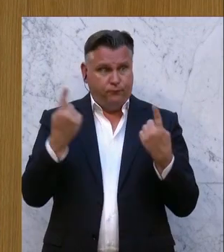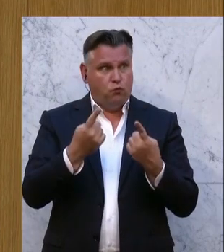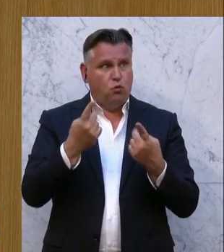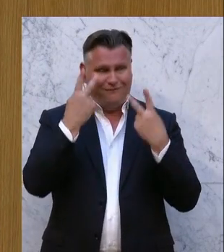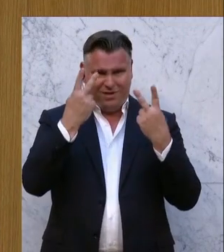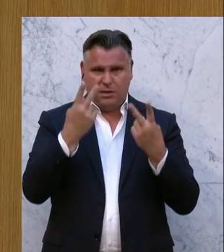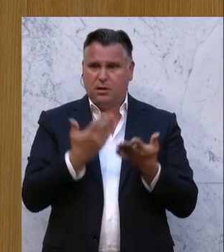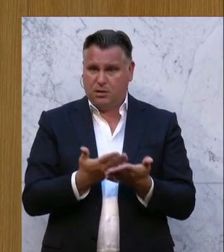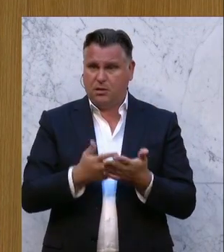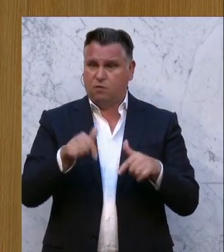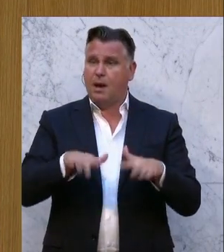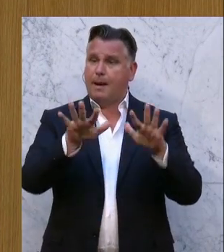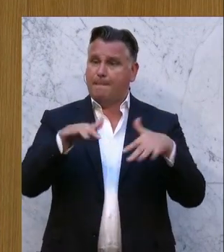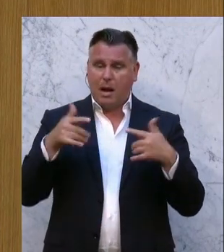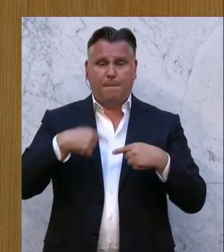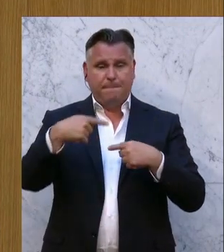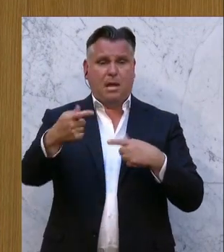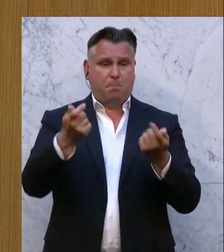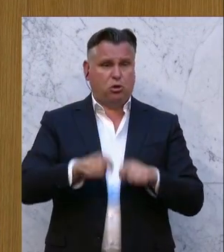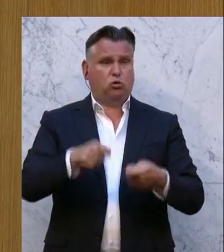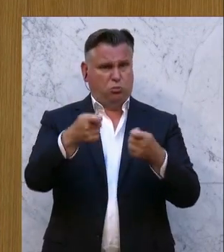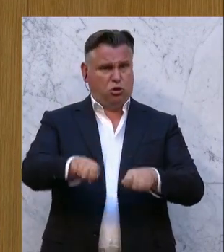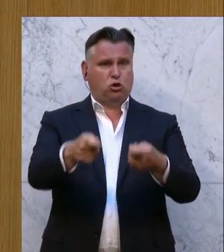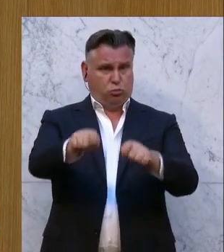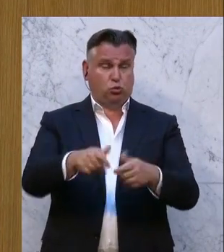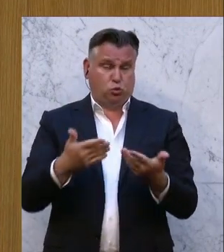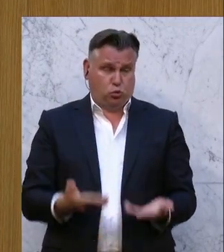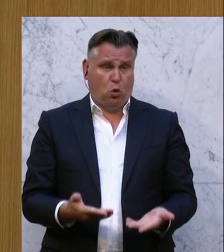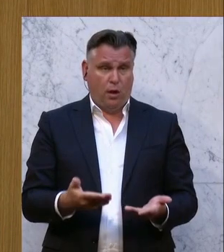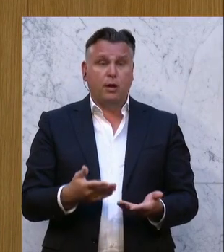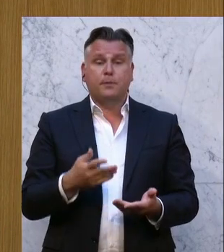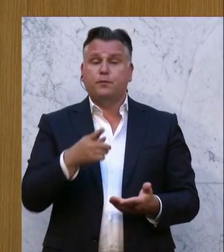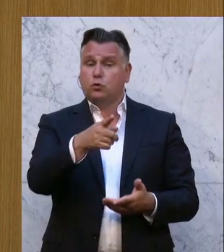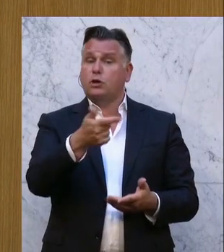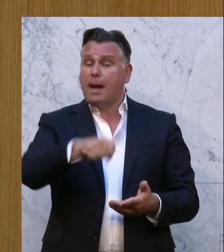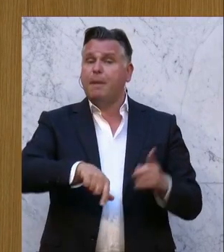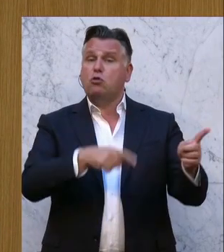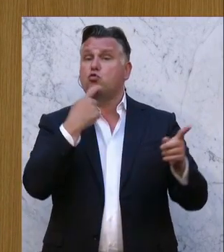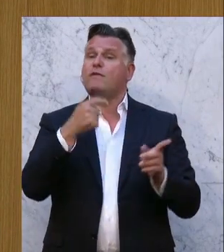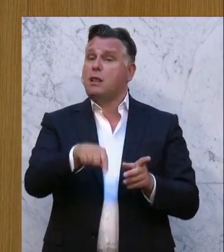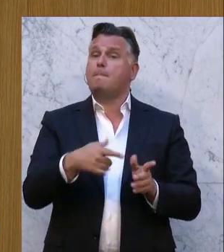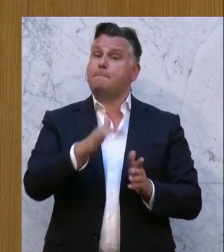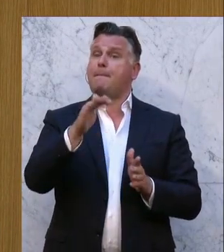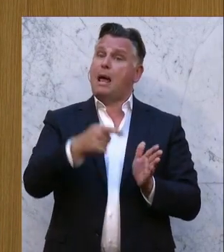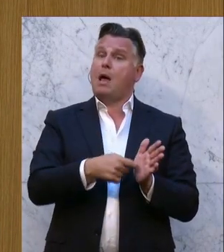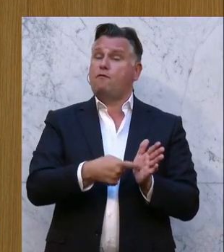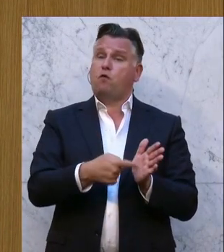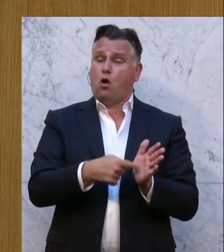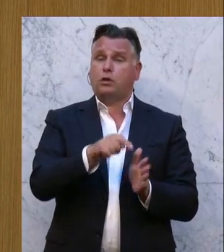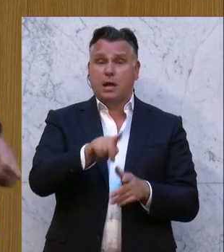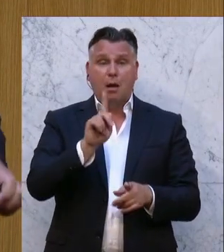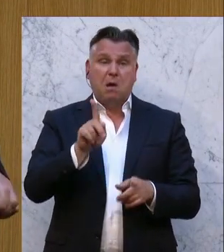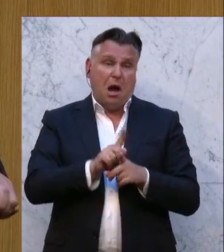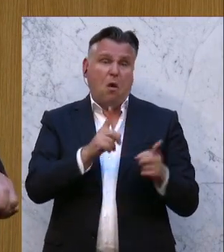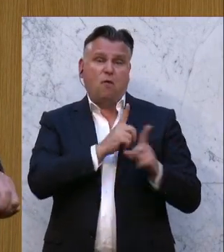es hier im Parlament auch oft beschlossen. Und das muss man auch ganz ehrlich sagen, da sind Sie dabei, da fordern Sie mehr, mehr, mehr, dass das alles aber auch